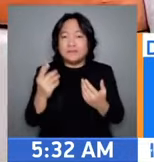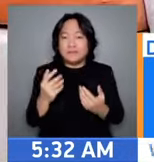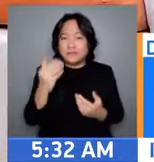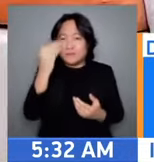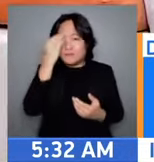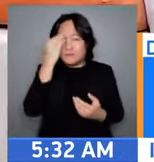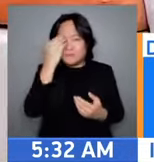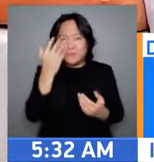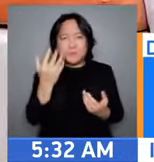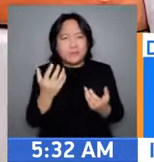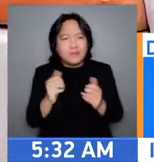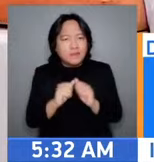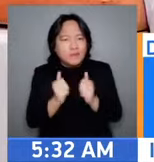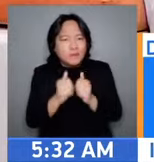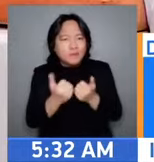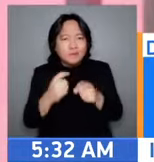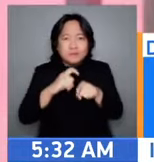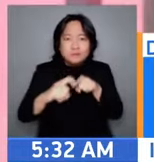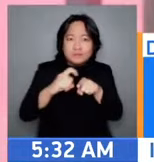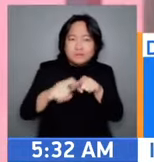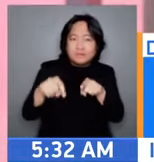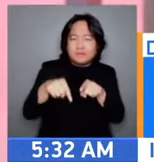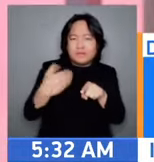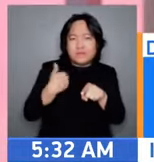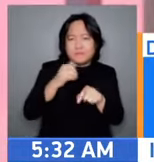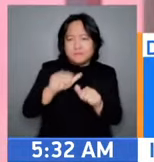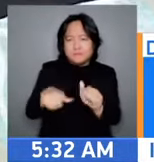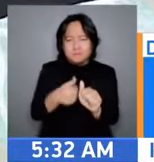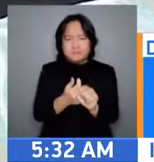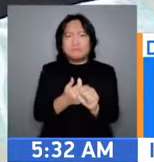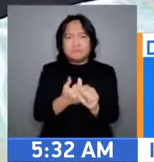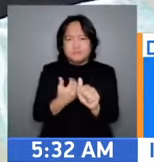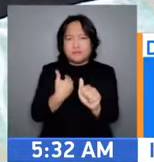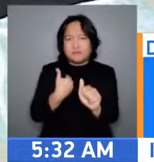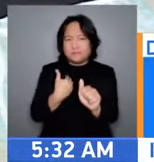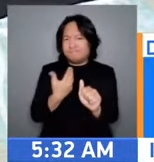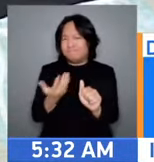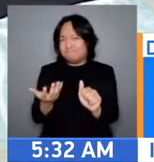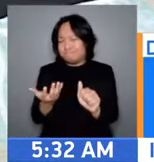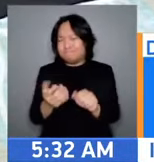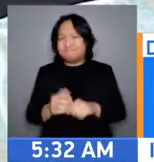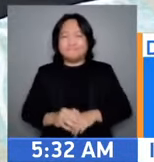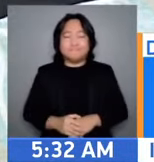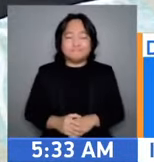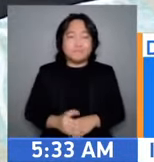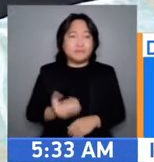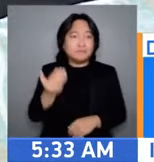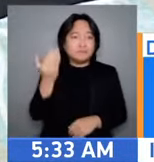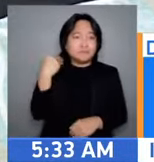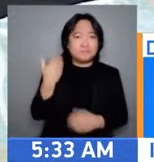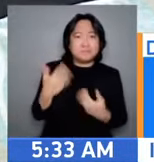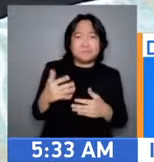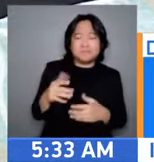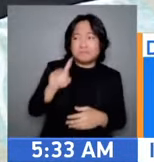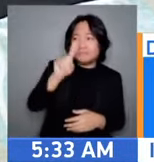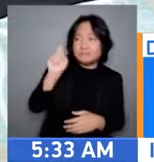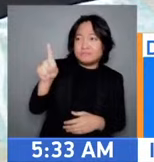Actually, oo nga. Di ba, ano naman yan? At kausap natin sila noong February, sabi, walang mangyayaring